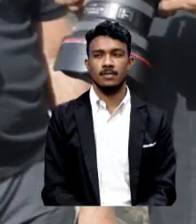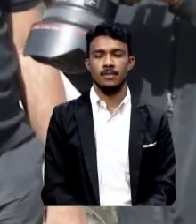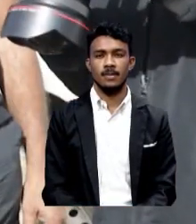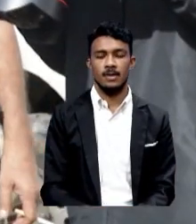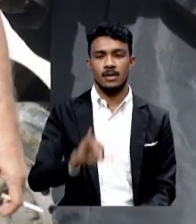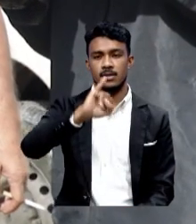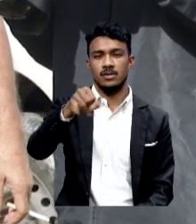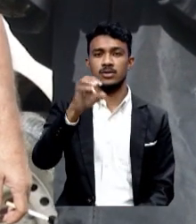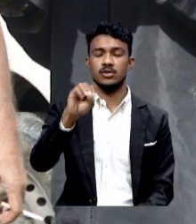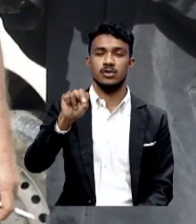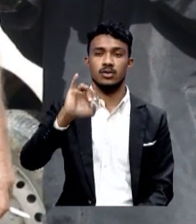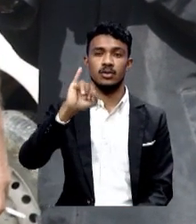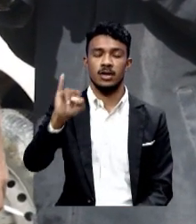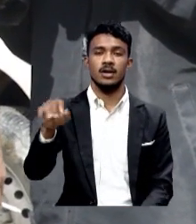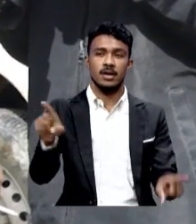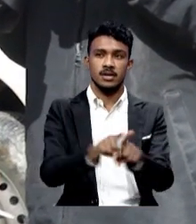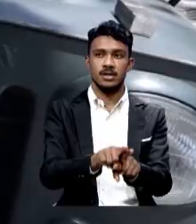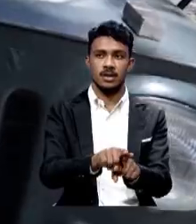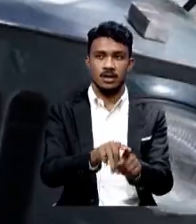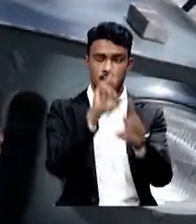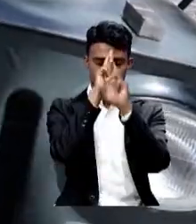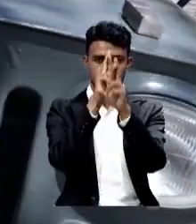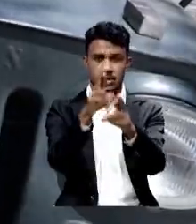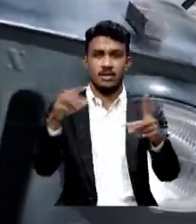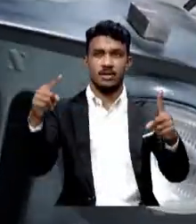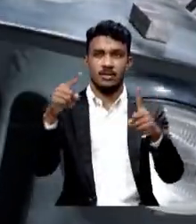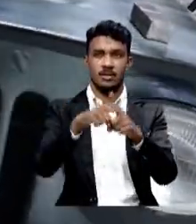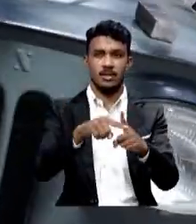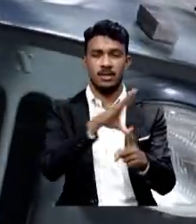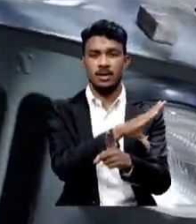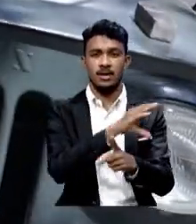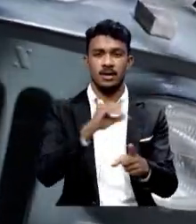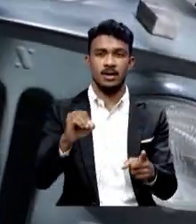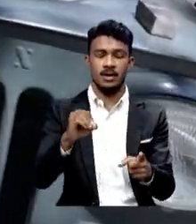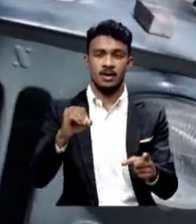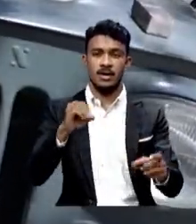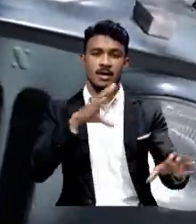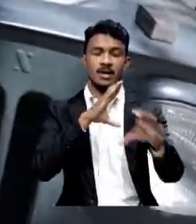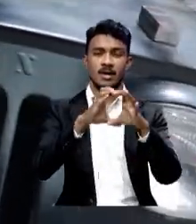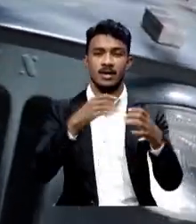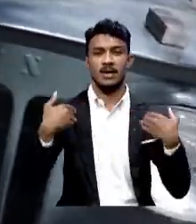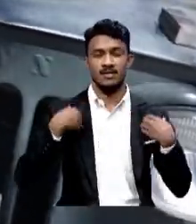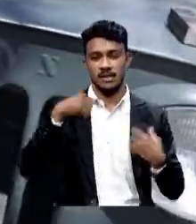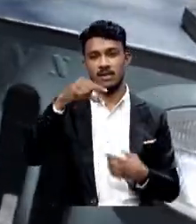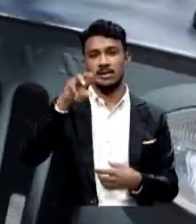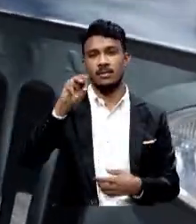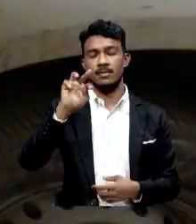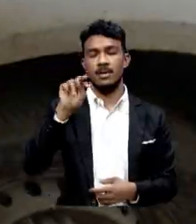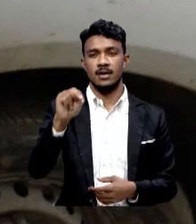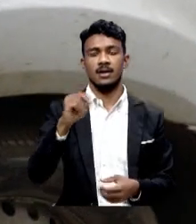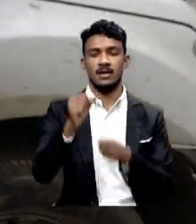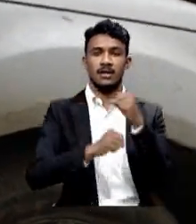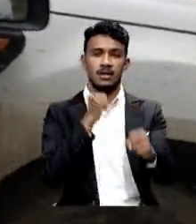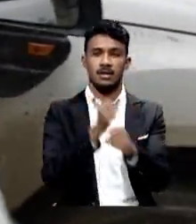Zoni Tilman nudar mos responsabel, ba programa automobilismo nebe publika ia jemen, hahusi tinan rihun